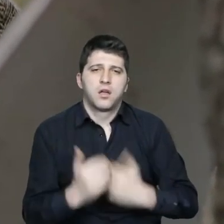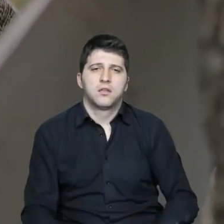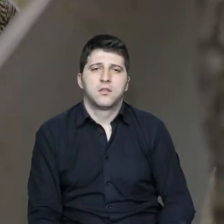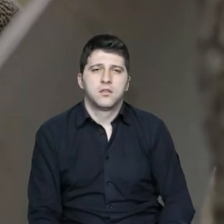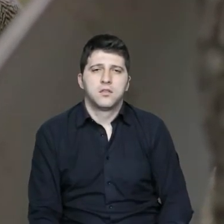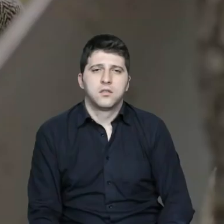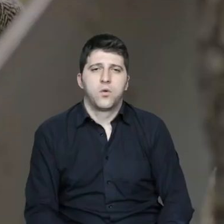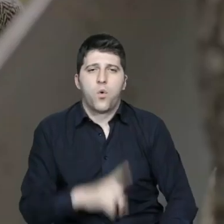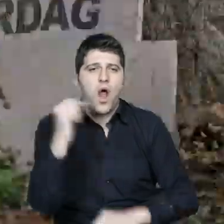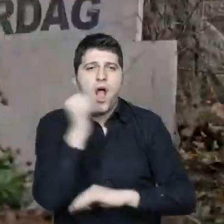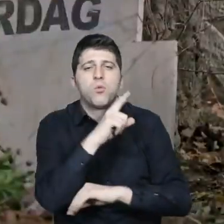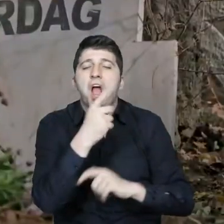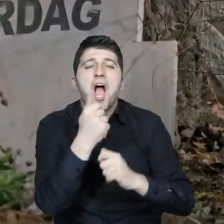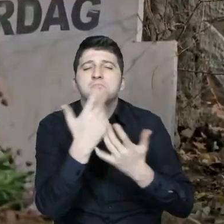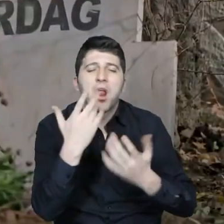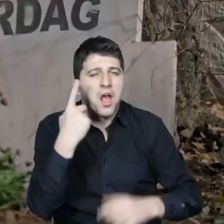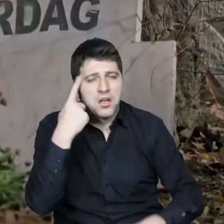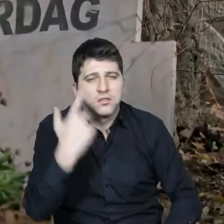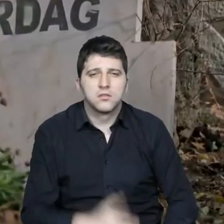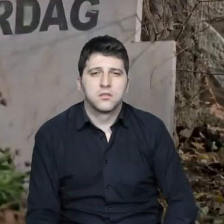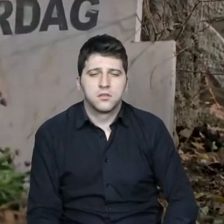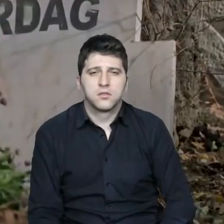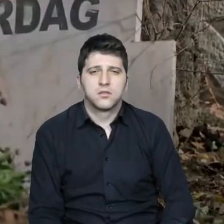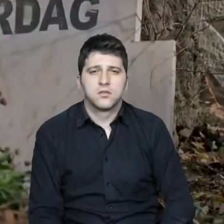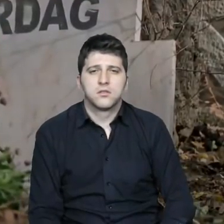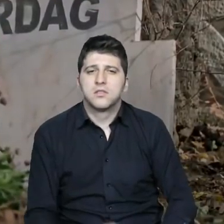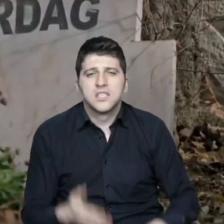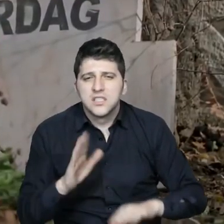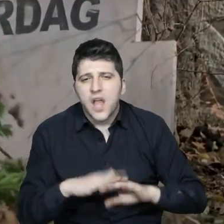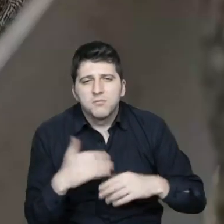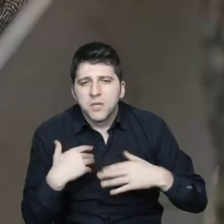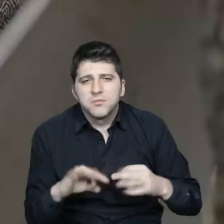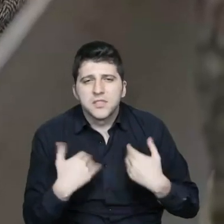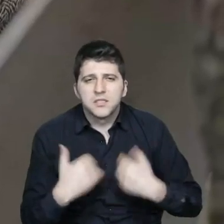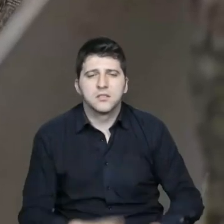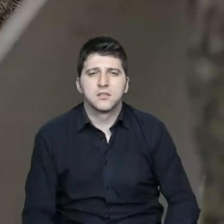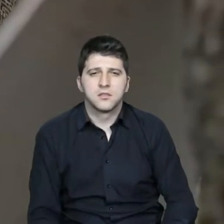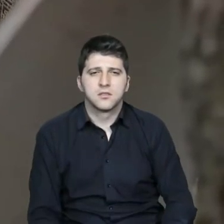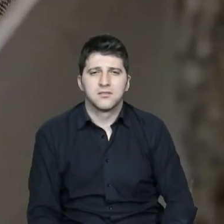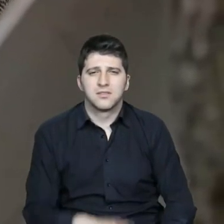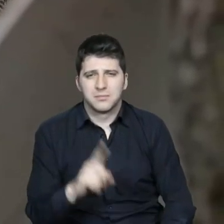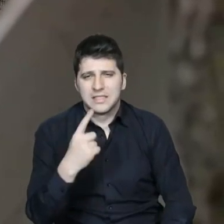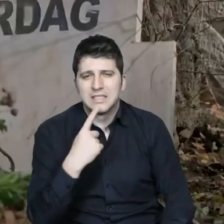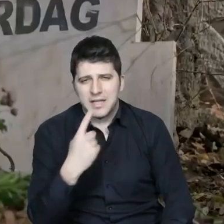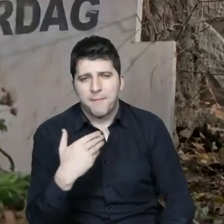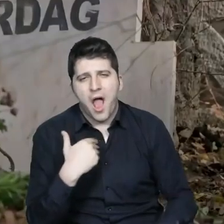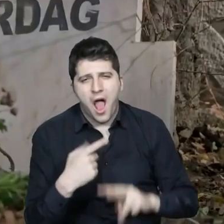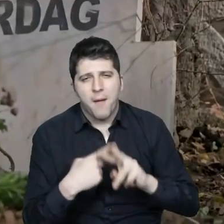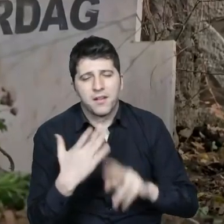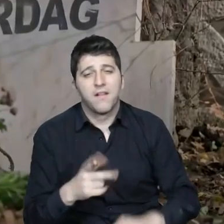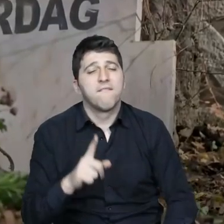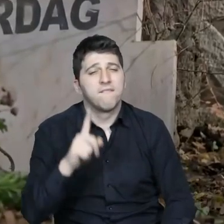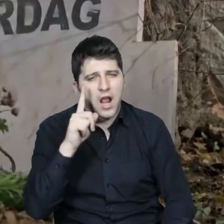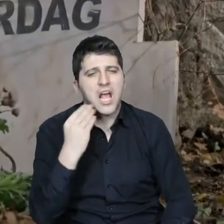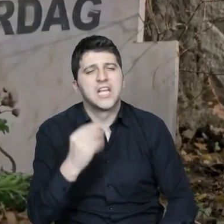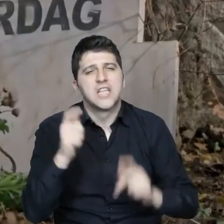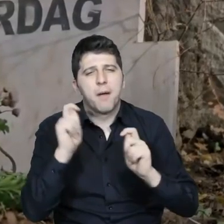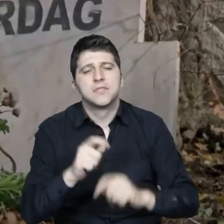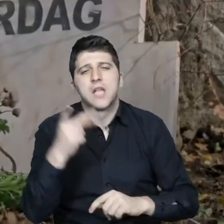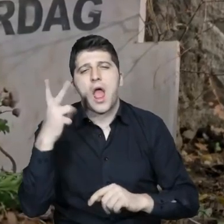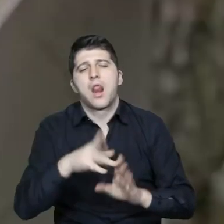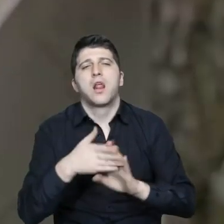Kim bilir o kamerat kaçtadır? Çiçeği toprağa dikti. Ne yapacağım ben şimdi? Sana bir şey diyeyim mi Ahmetciğim? Vallahi iyi etmişsin,